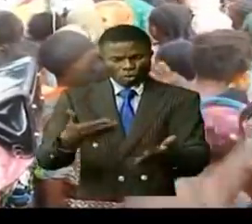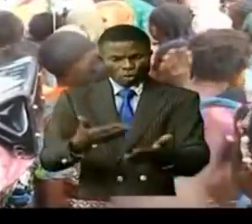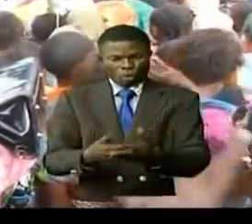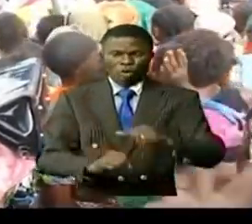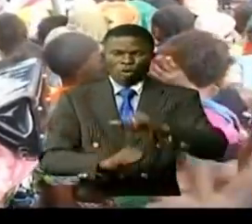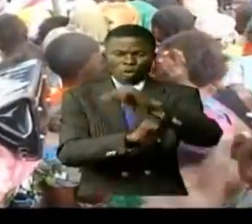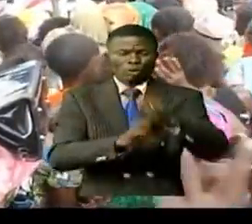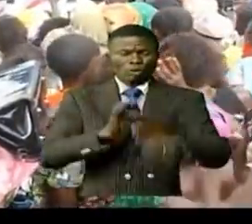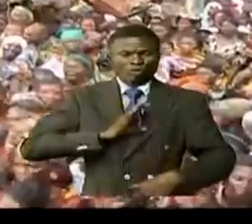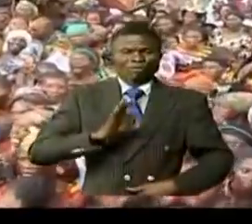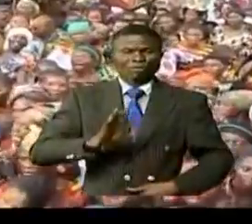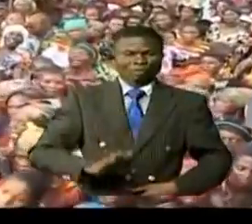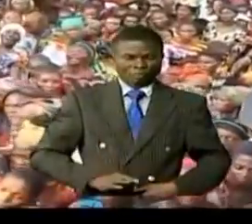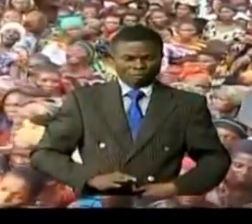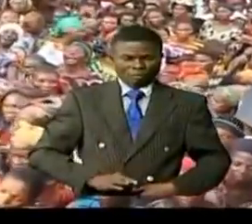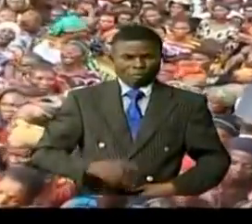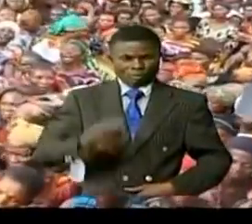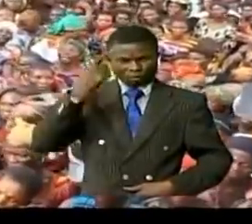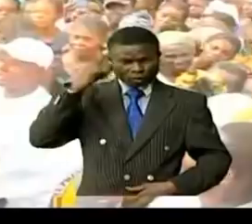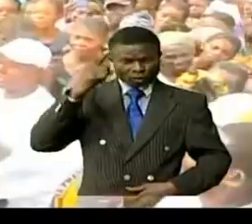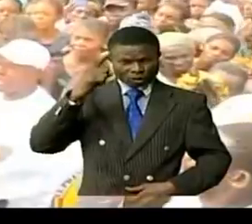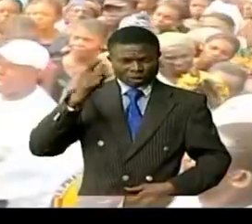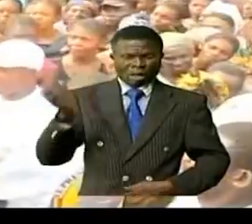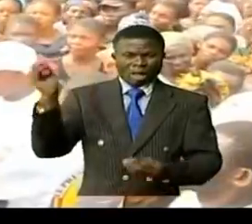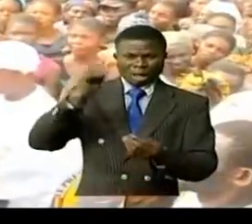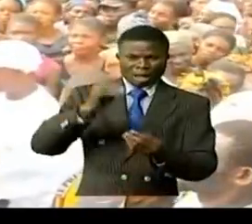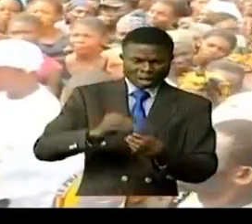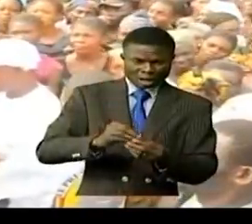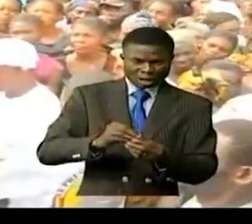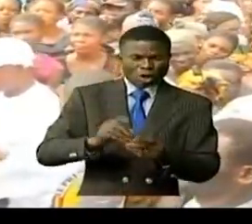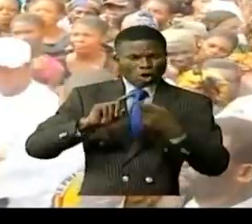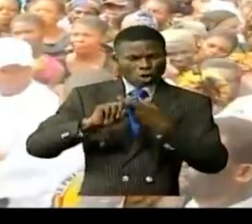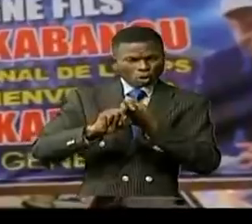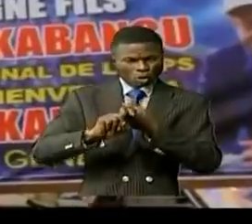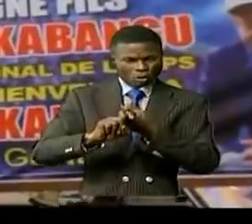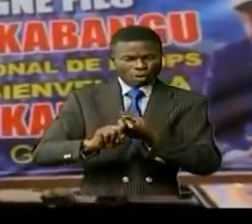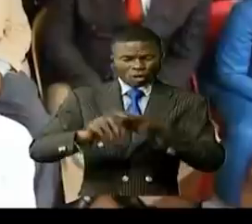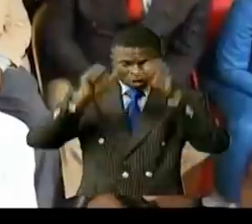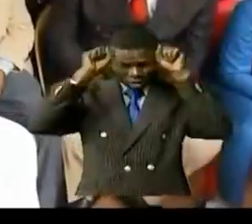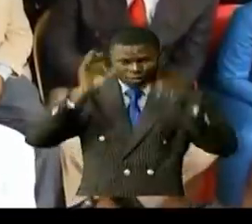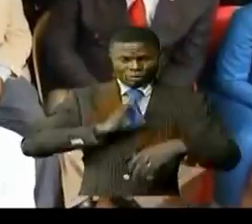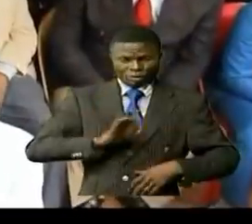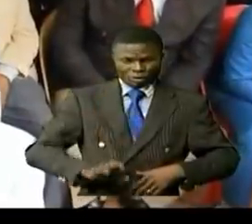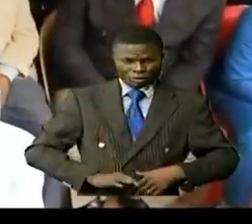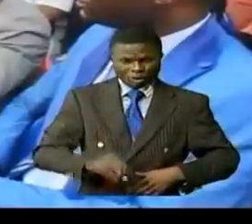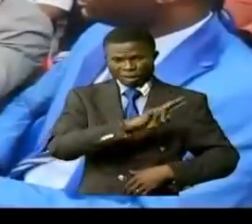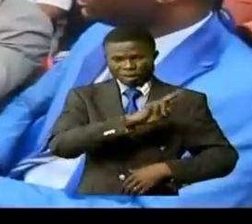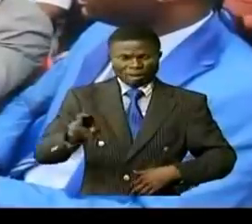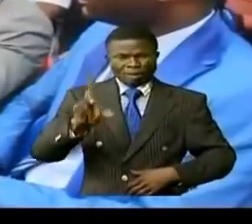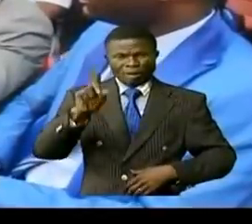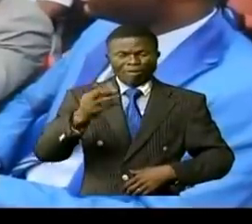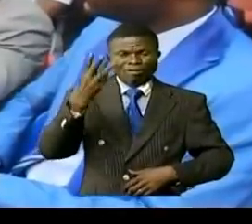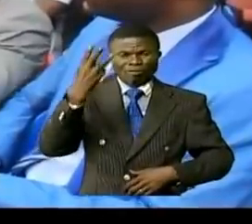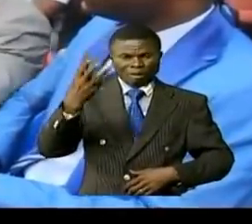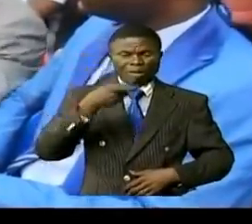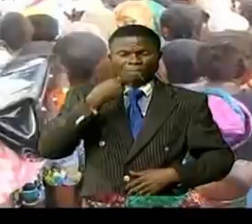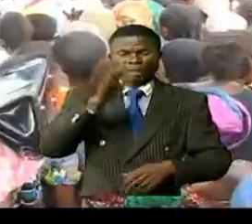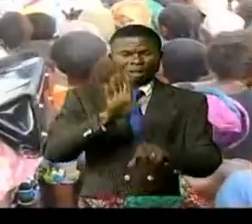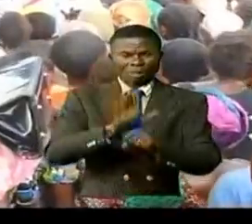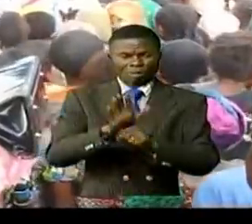soutenez Félix-Antoine Tshisekedi et renouvelez votre confiance au chef de l'État en 2023, a-t-il